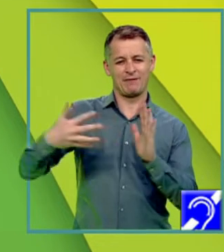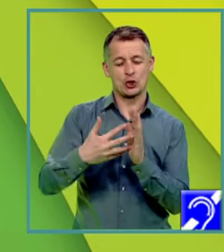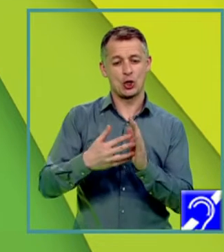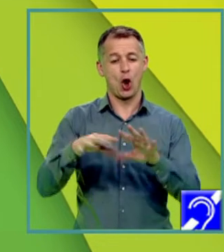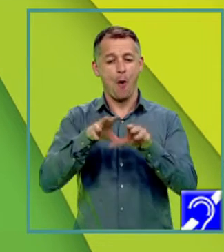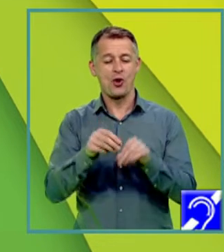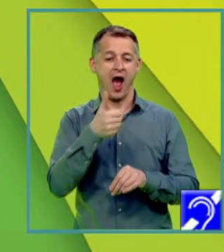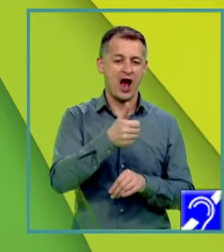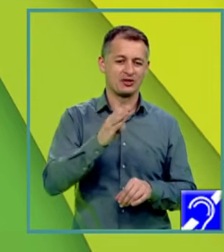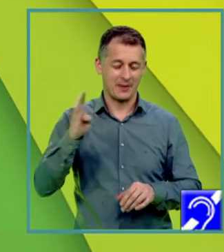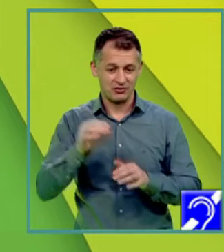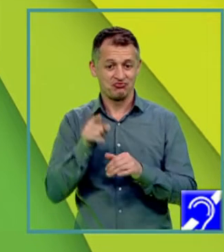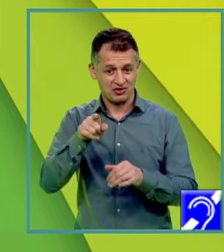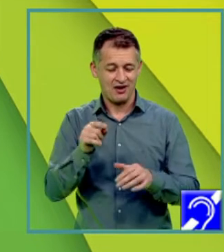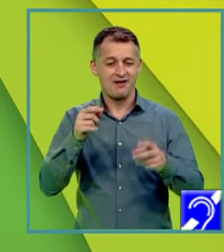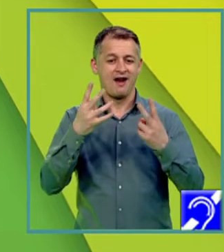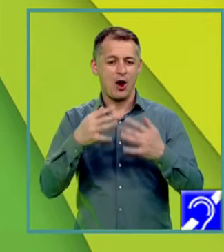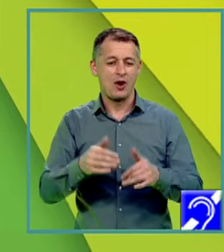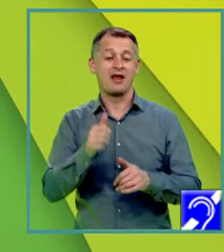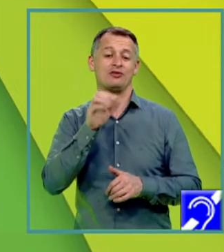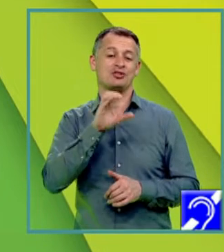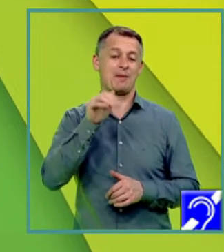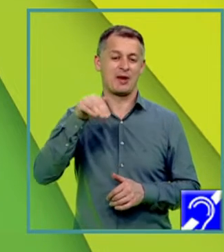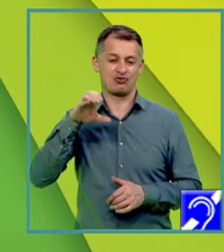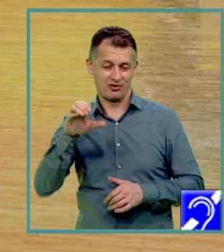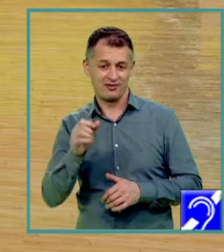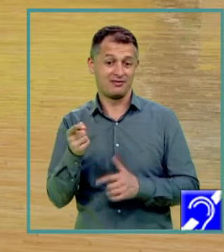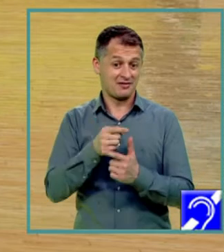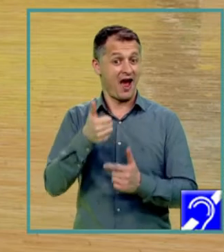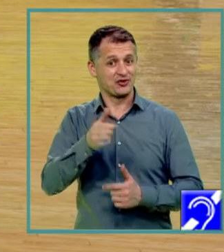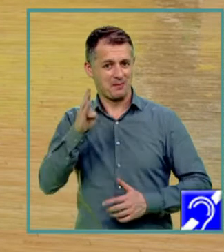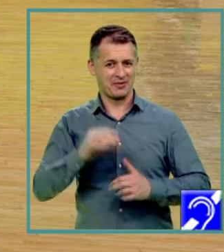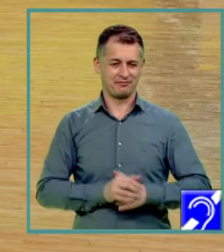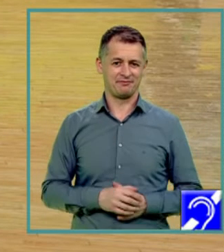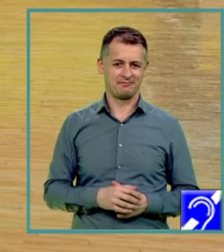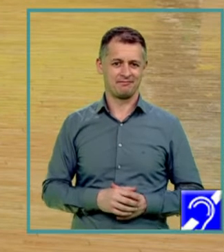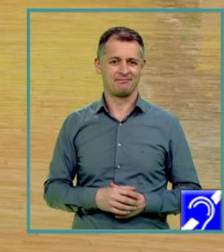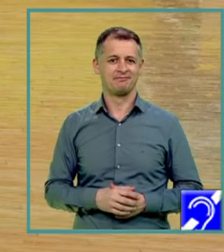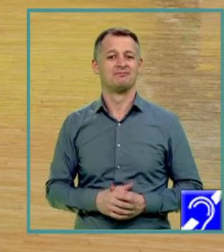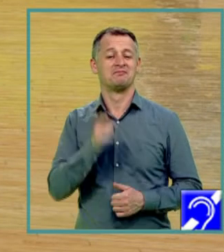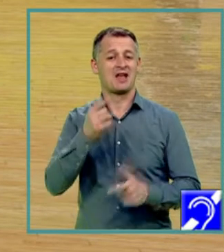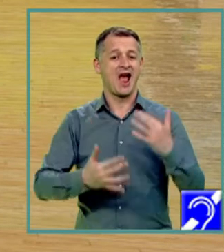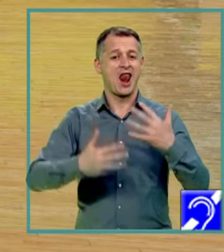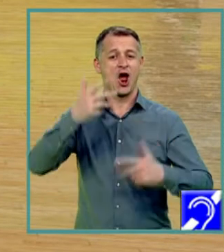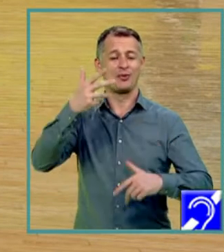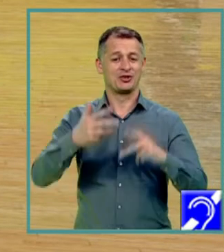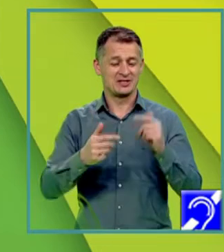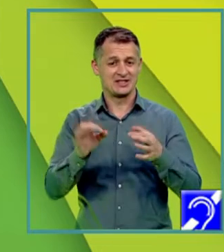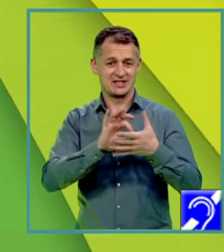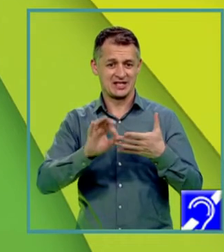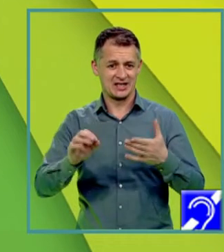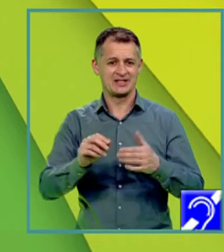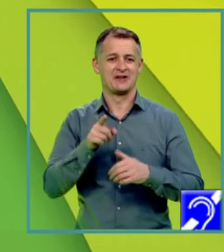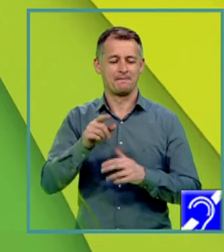b și în felul acesta vom Calculați cmmmc dintre a și b algoritmul cm m c scrise în pseudo Caut